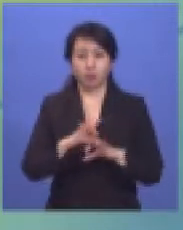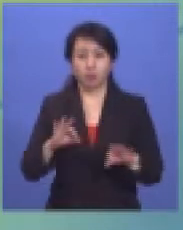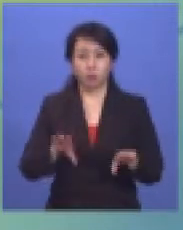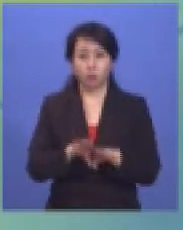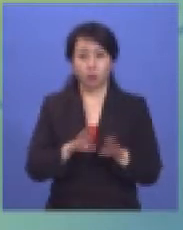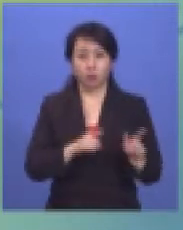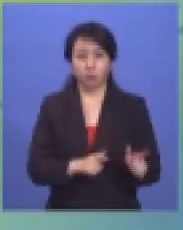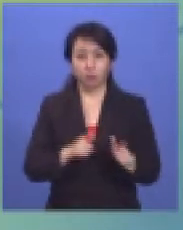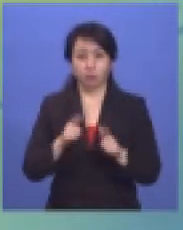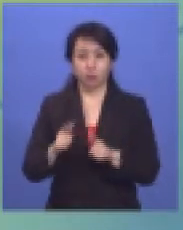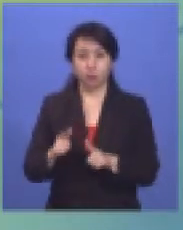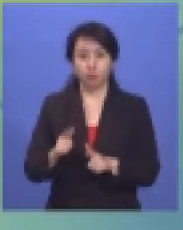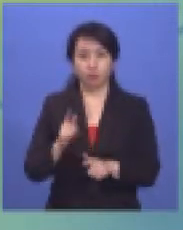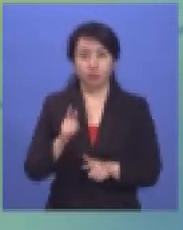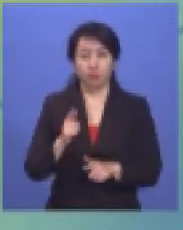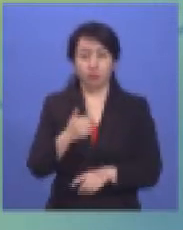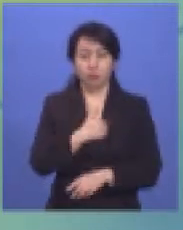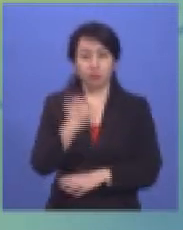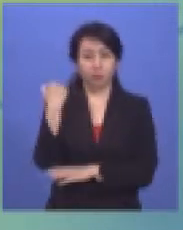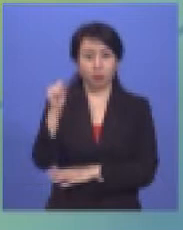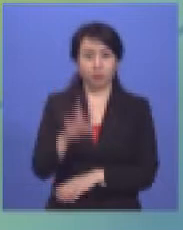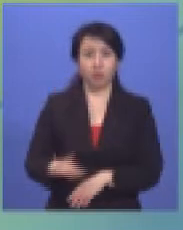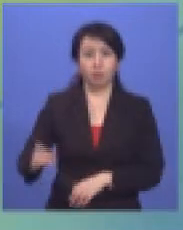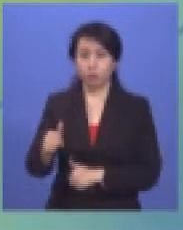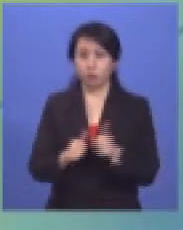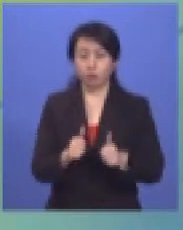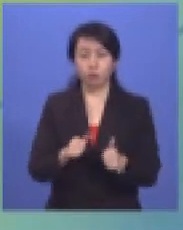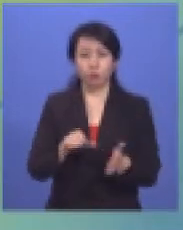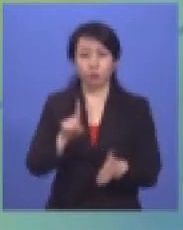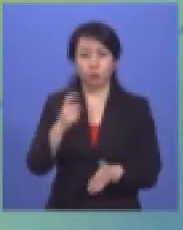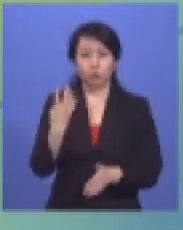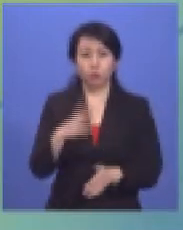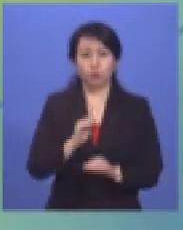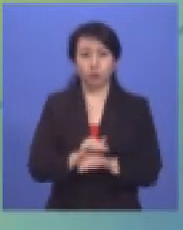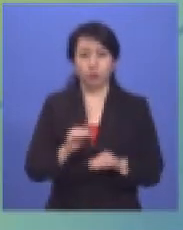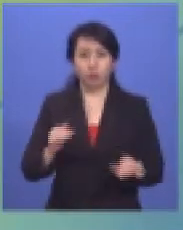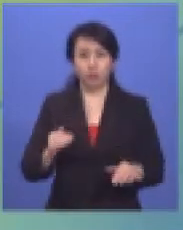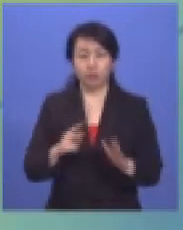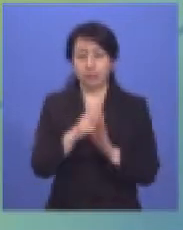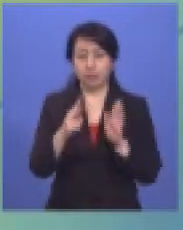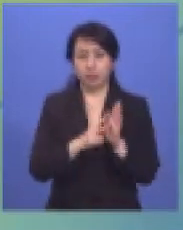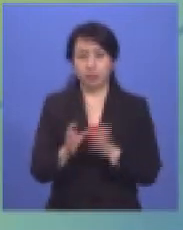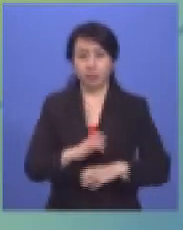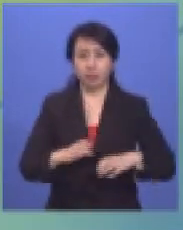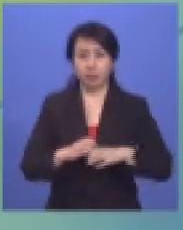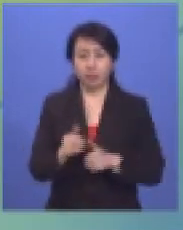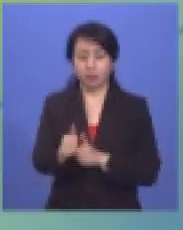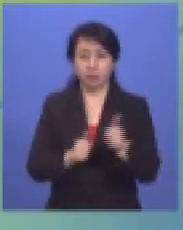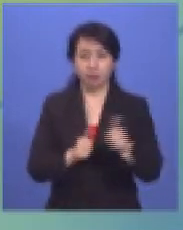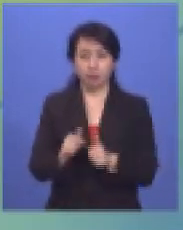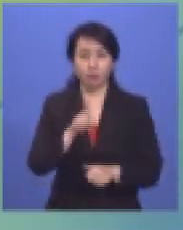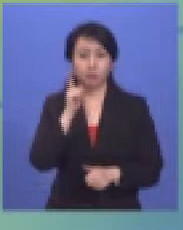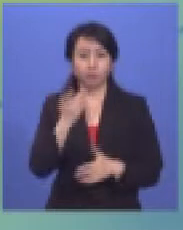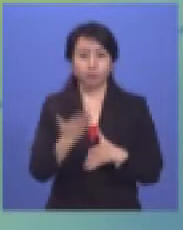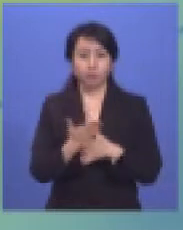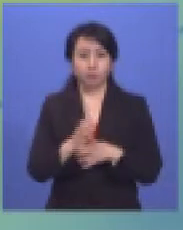уровень подготовки и волю к победе. В республиканском состязании участвовало 140 ребят из 17 команд. Соревновались юные